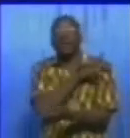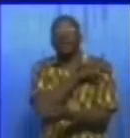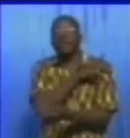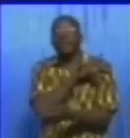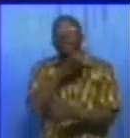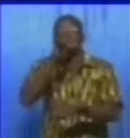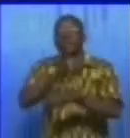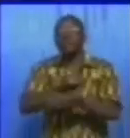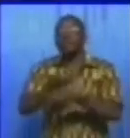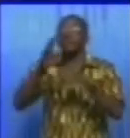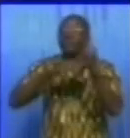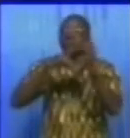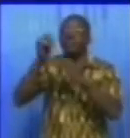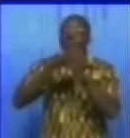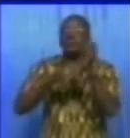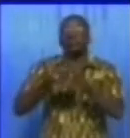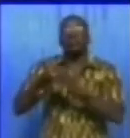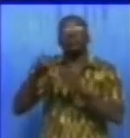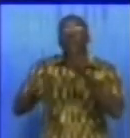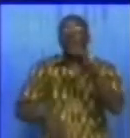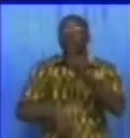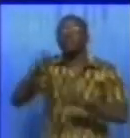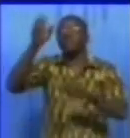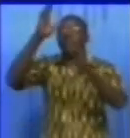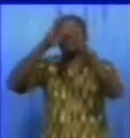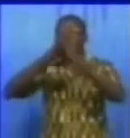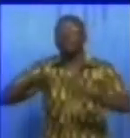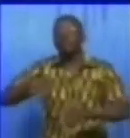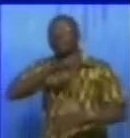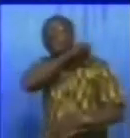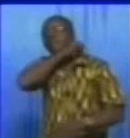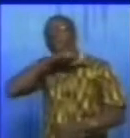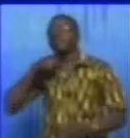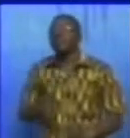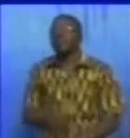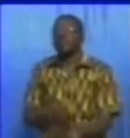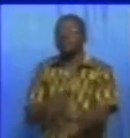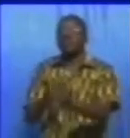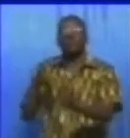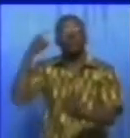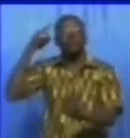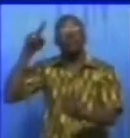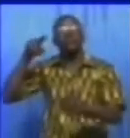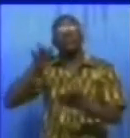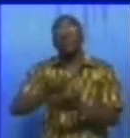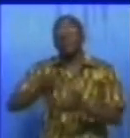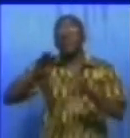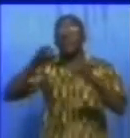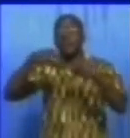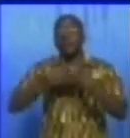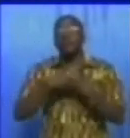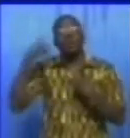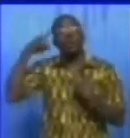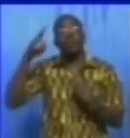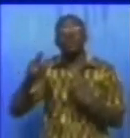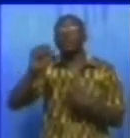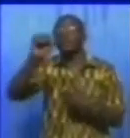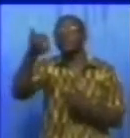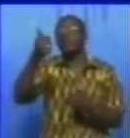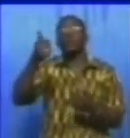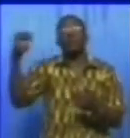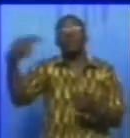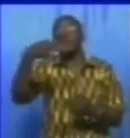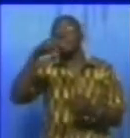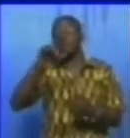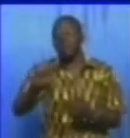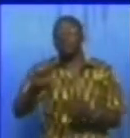Travaux pour la construction du stade régional du Sahel se poursuivent. L'édifice occupe une superficie de 10 hectares,